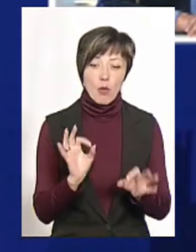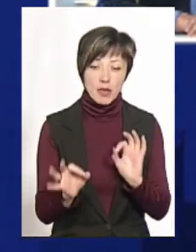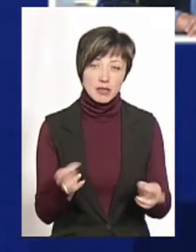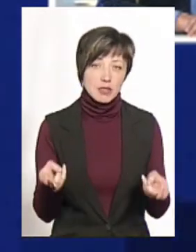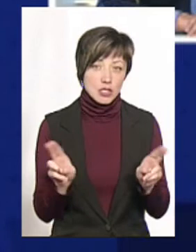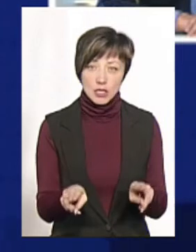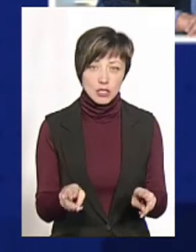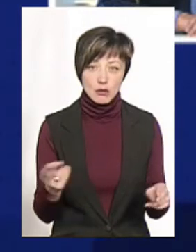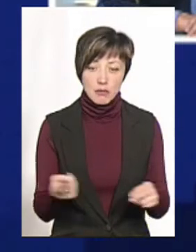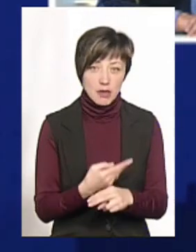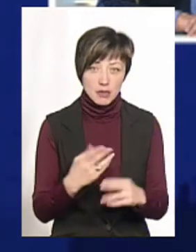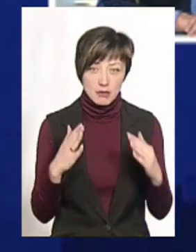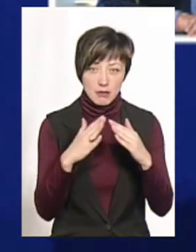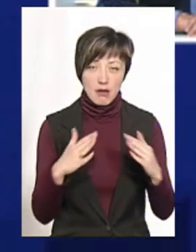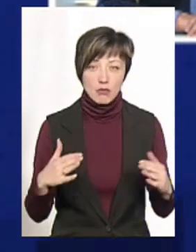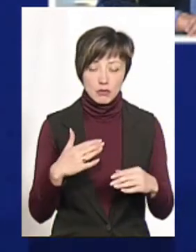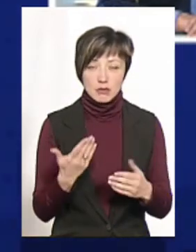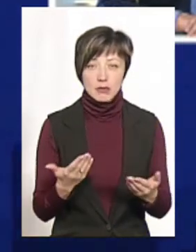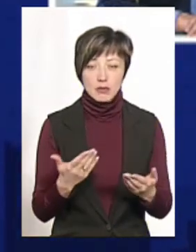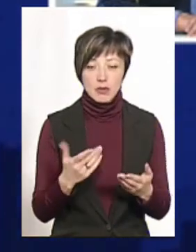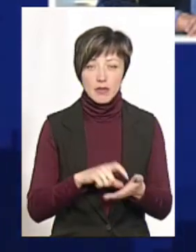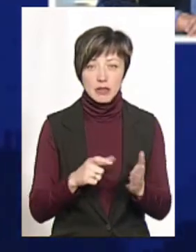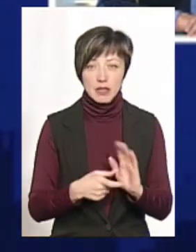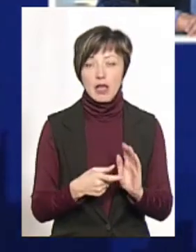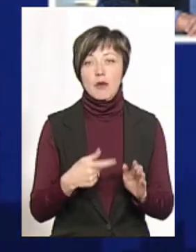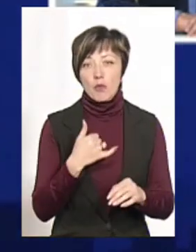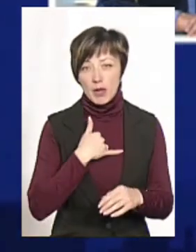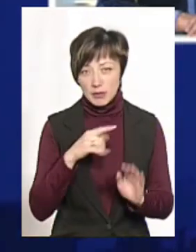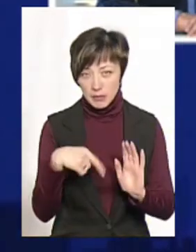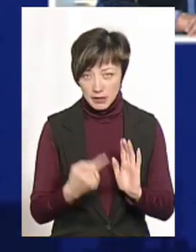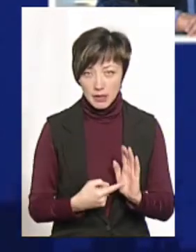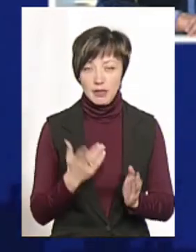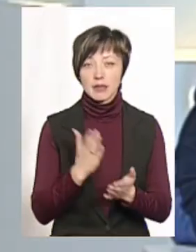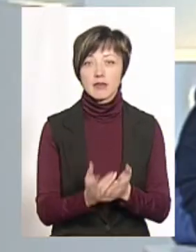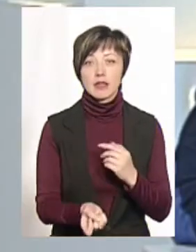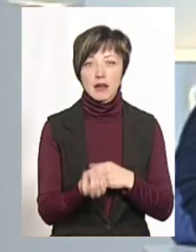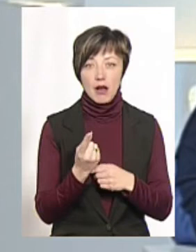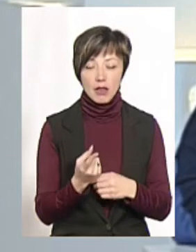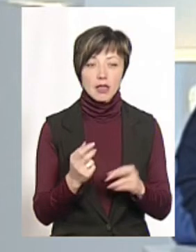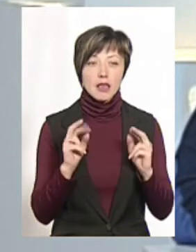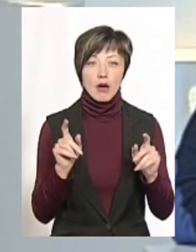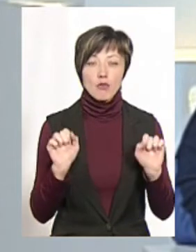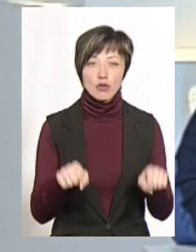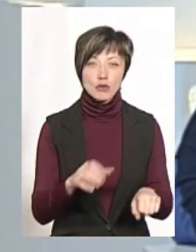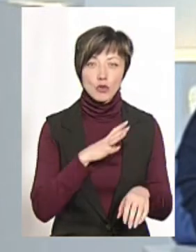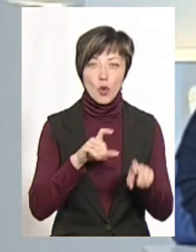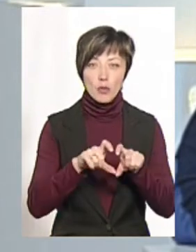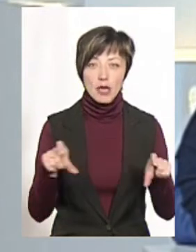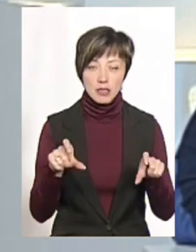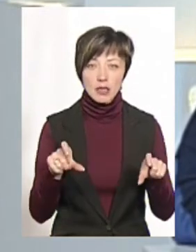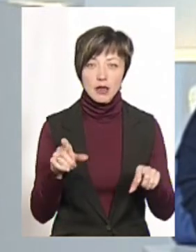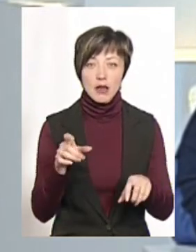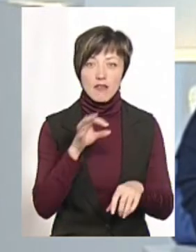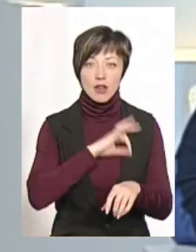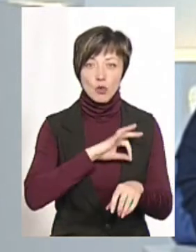вони залишилися взагалі без даху над головою. Звичайно, що є питання, і в мене так само воно виникало, як можна було той об'єкт приймати